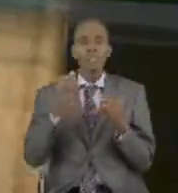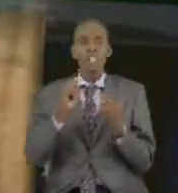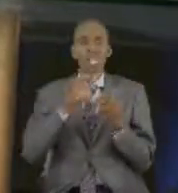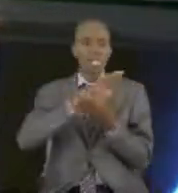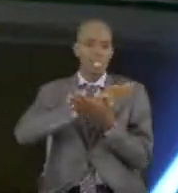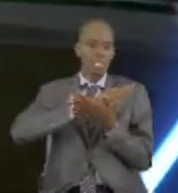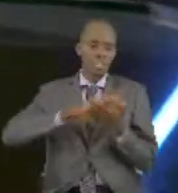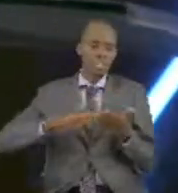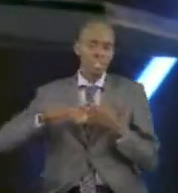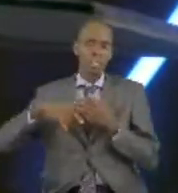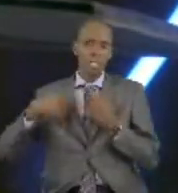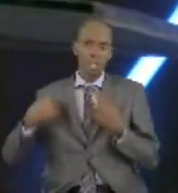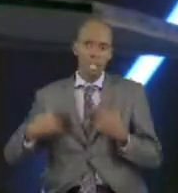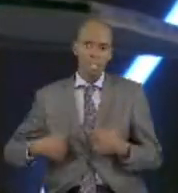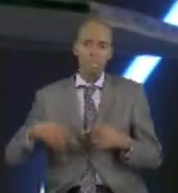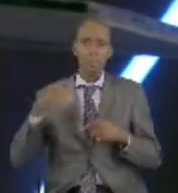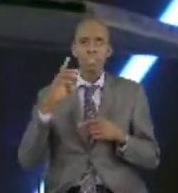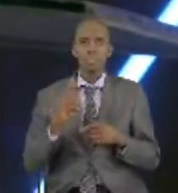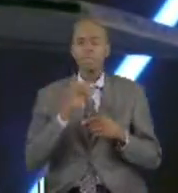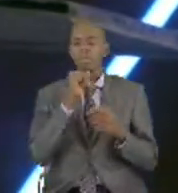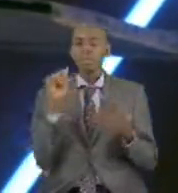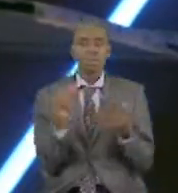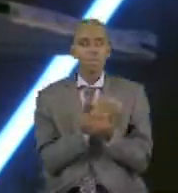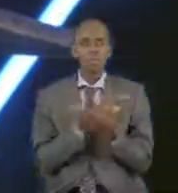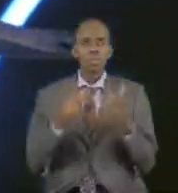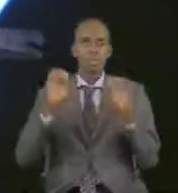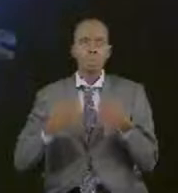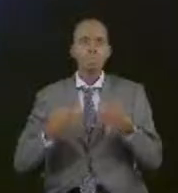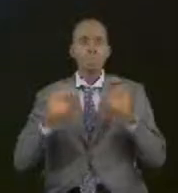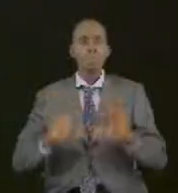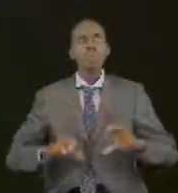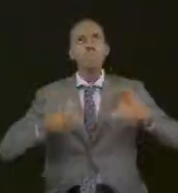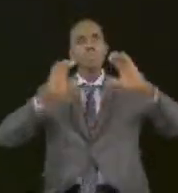La consécration indestructible d'un cœur lavé.